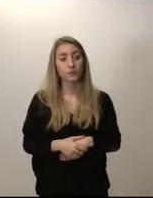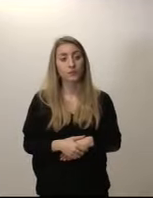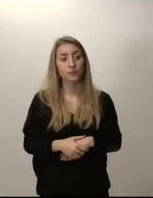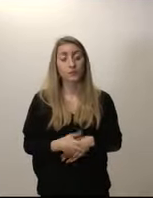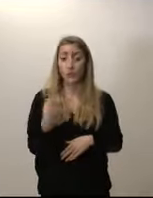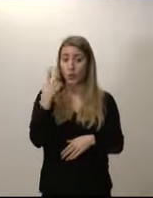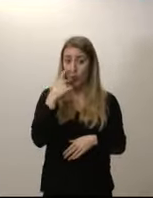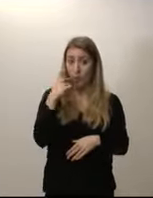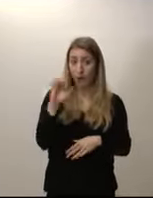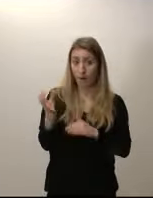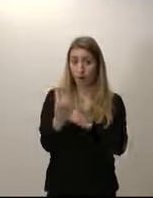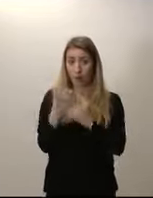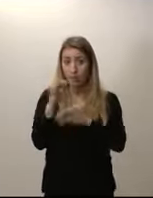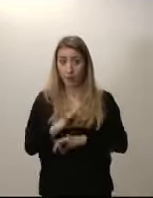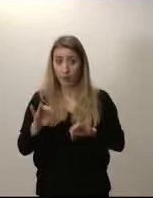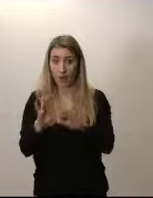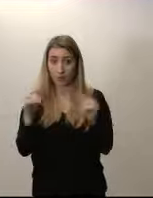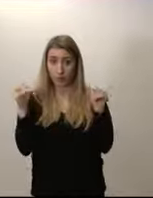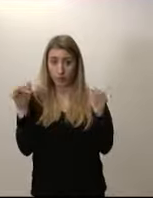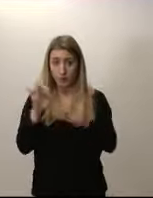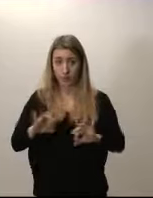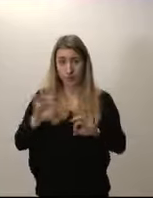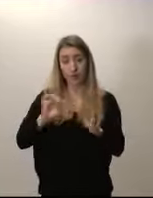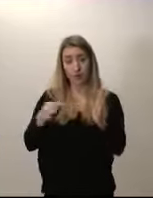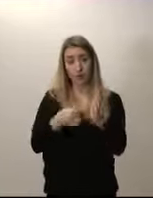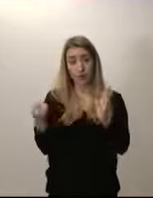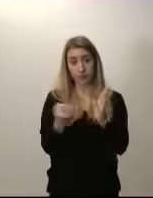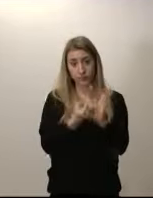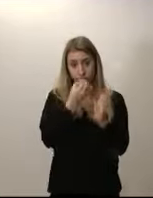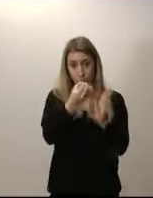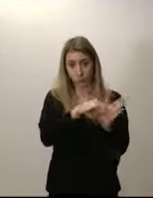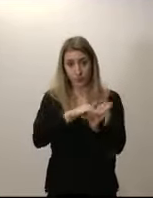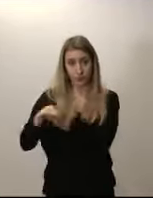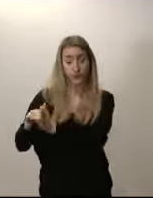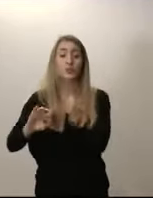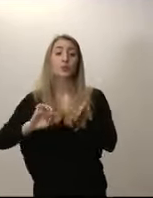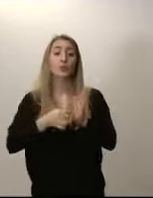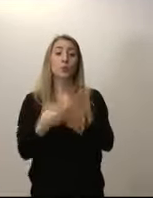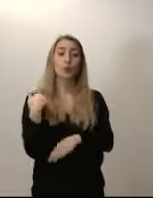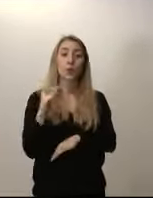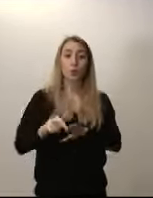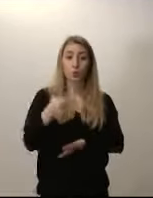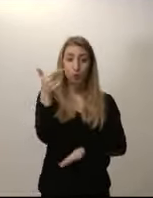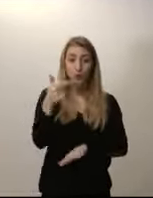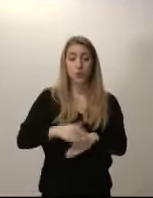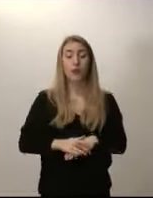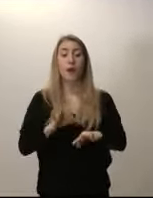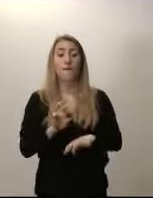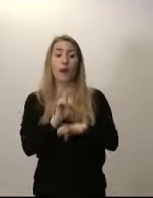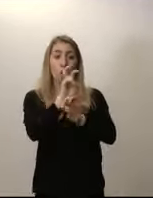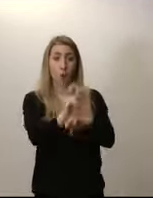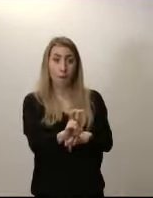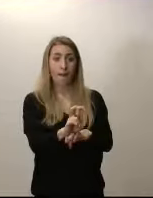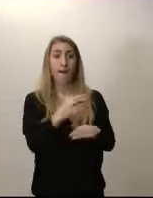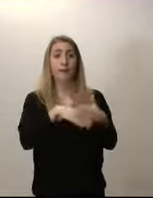Des remarques ? Pas d'opposition ? Pas d'abstention ? Ce point est adopté. Point numéro 12. Garantie d'emprunt Batigère Sarel